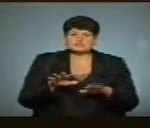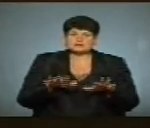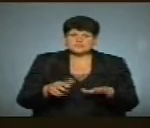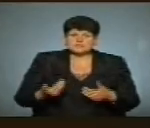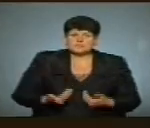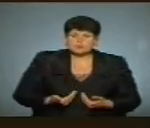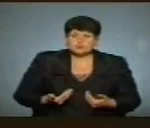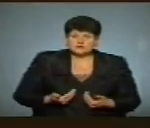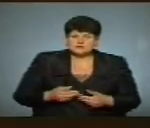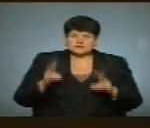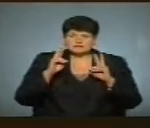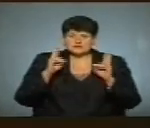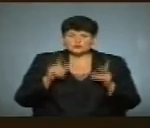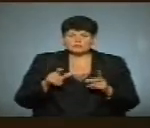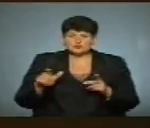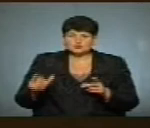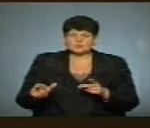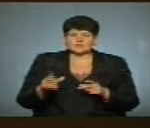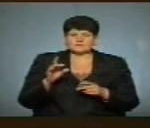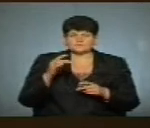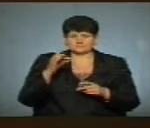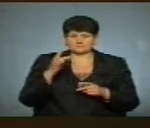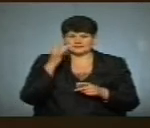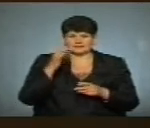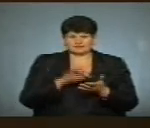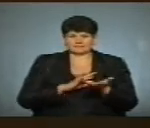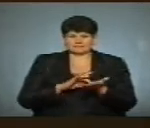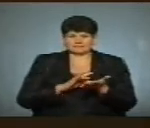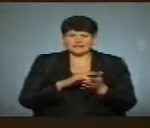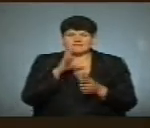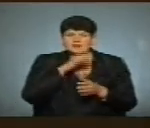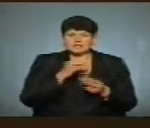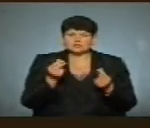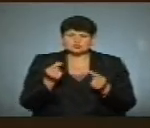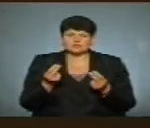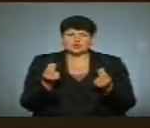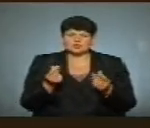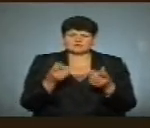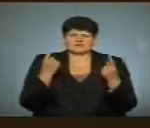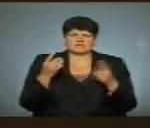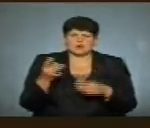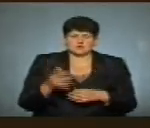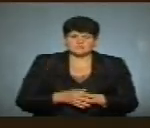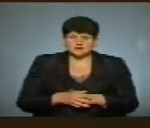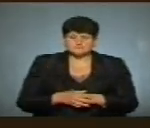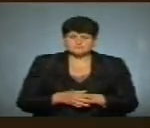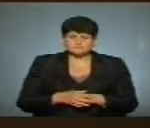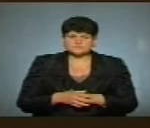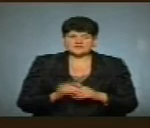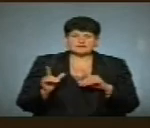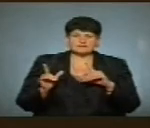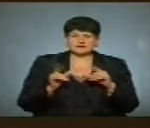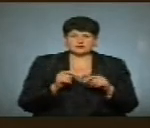його проживання невідомі особи ромської національності викрали коштовності та грошові кошти в великих розмірах.